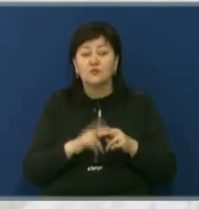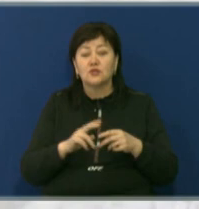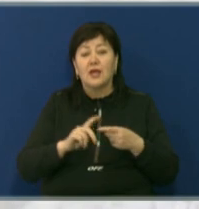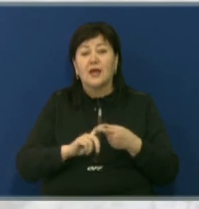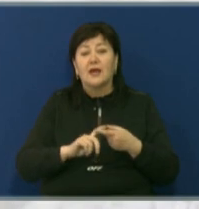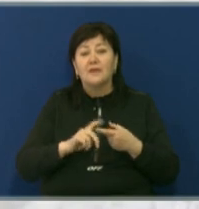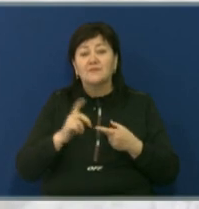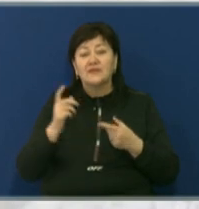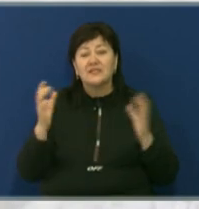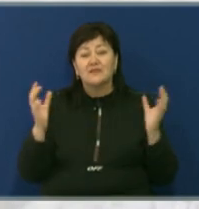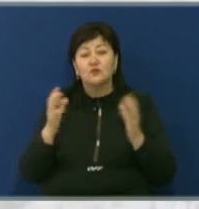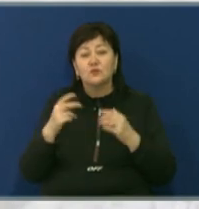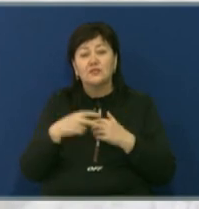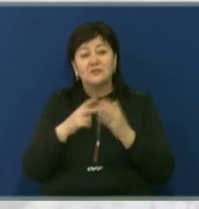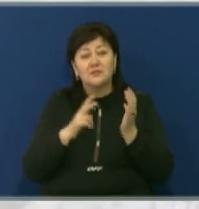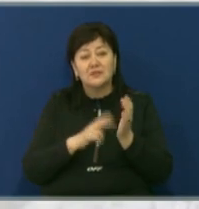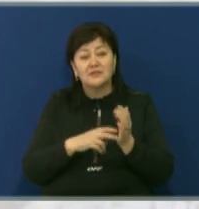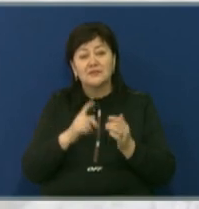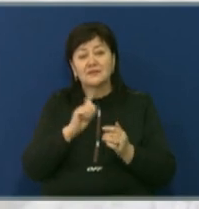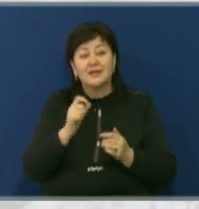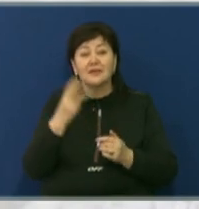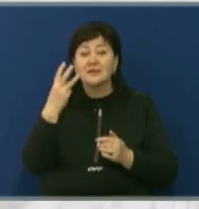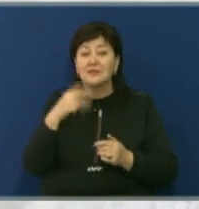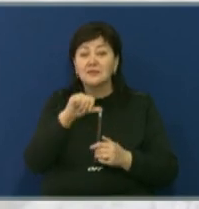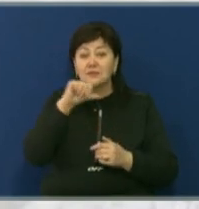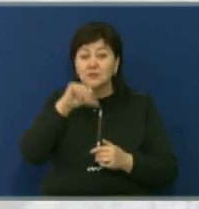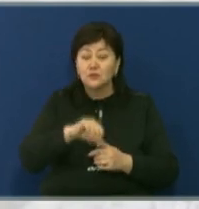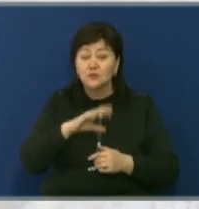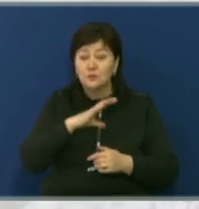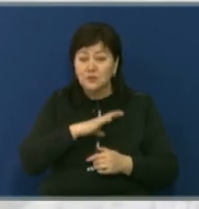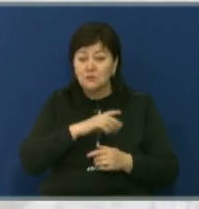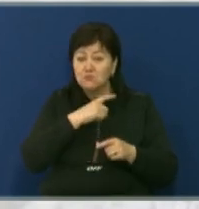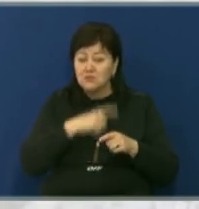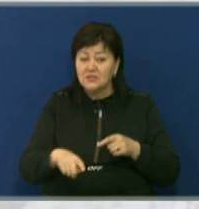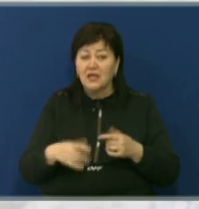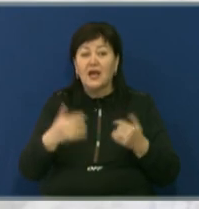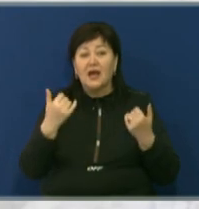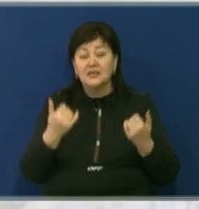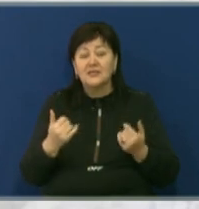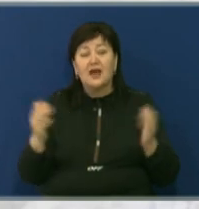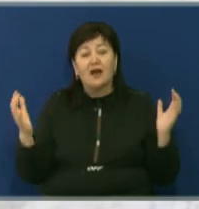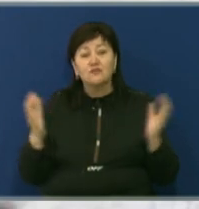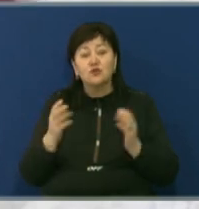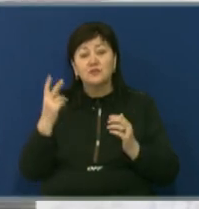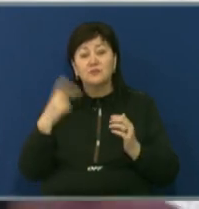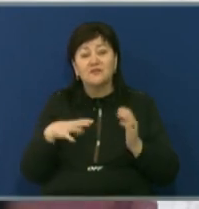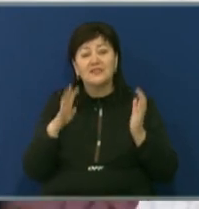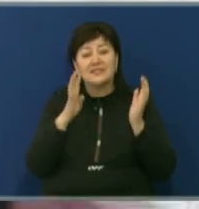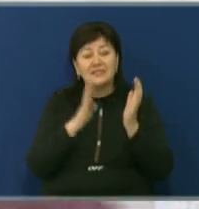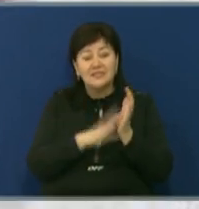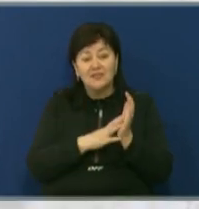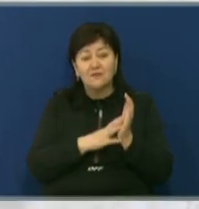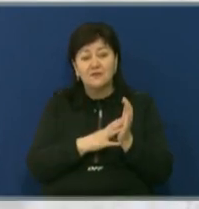жарты сағат ішінде базарға, қала орталығына, алаңға жететінбіз. Ал 29-ші бағытпен бір сағат жүреміз. Себебі 29-ші